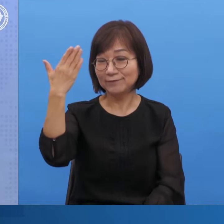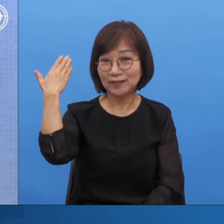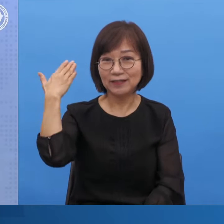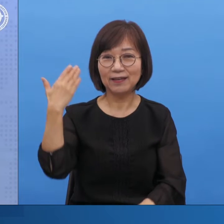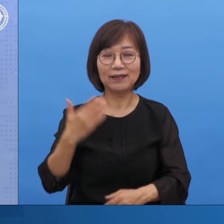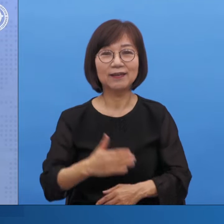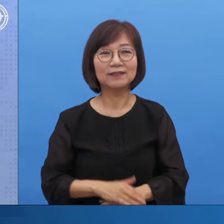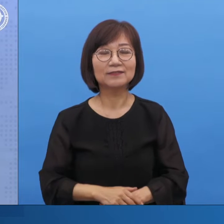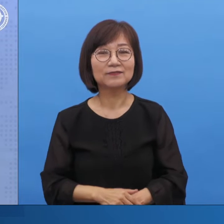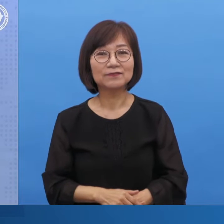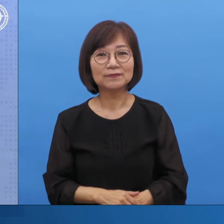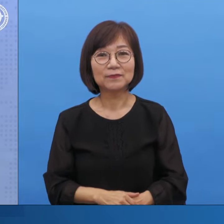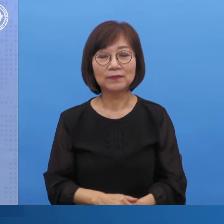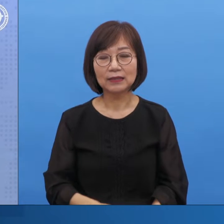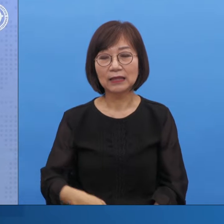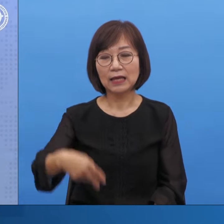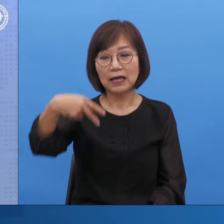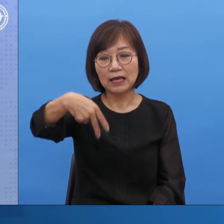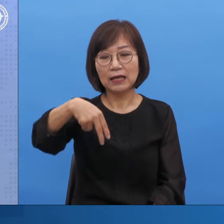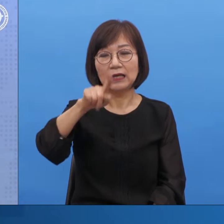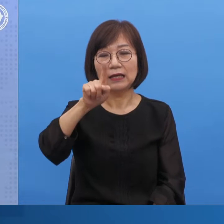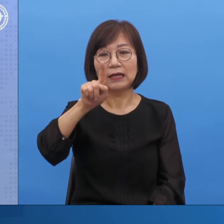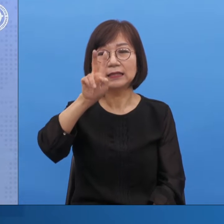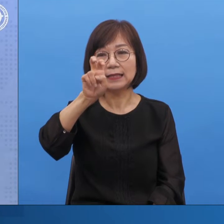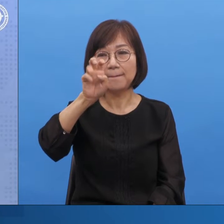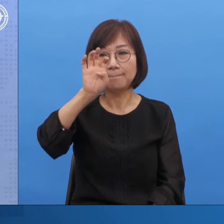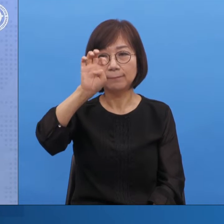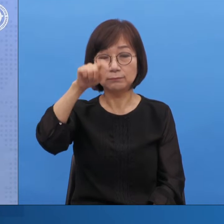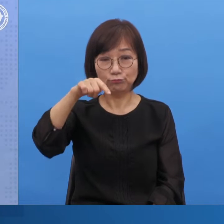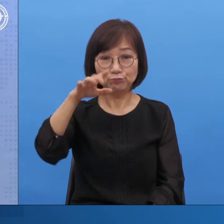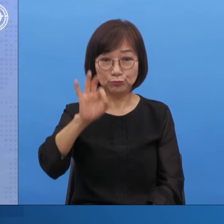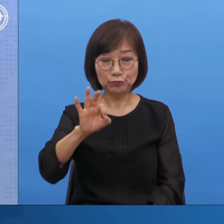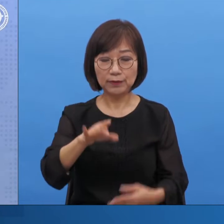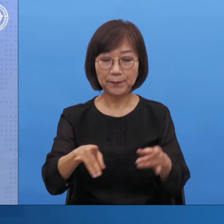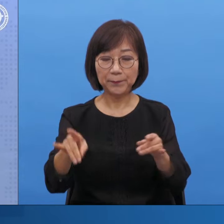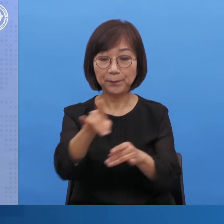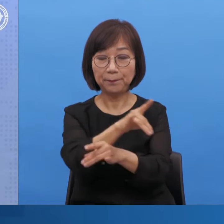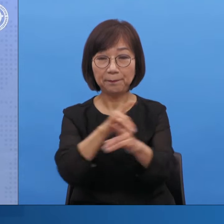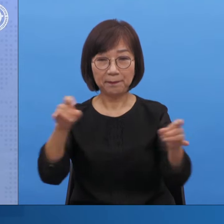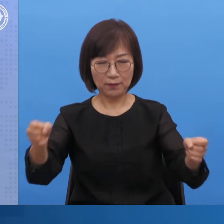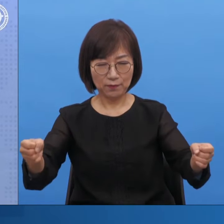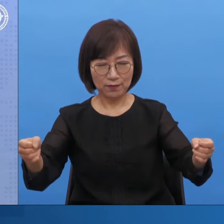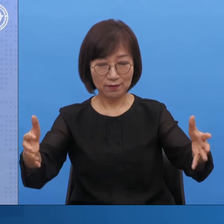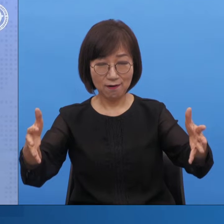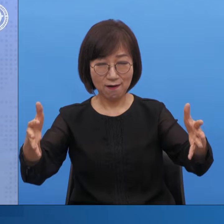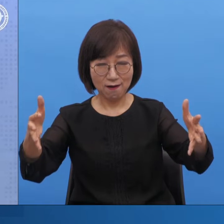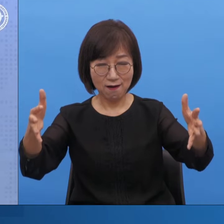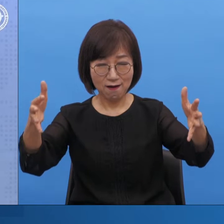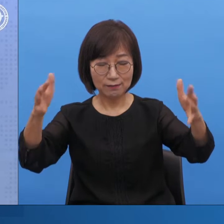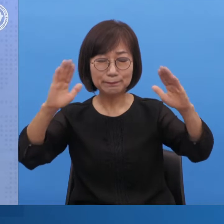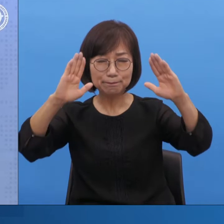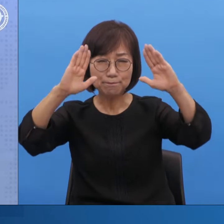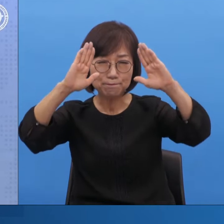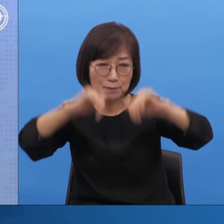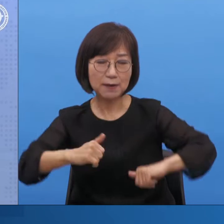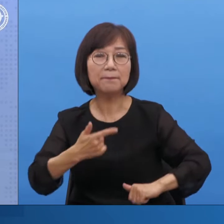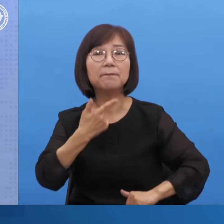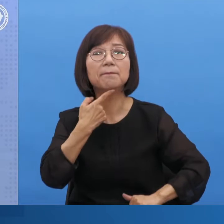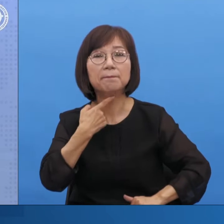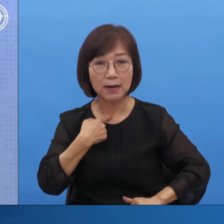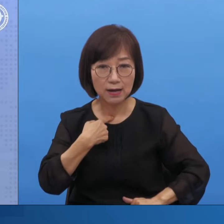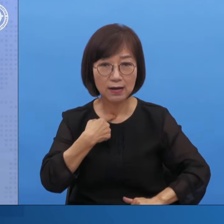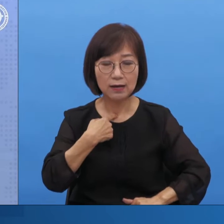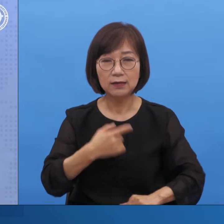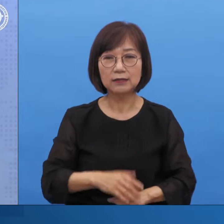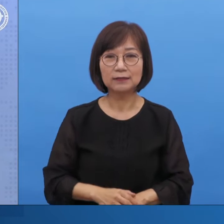그 삼풍백화점 무너졌어요. A long time ago, we see the collapse of the Samsung department store. 크게